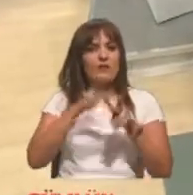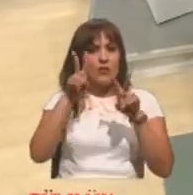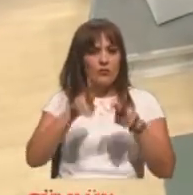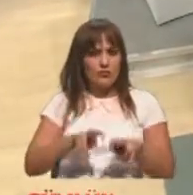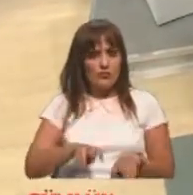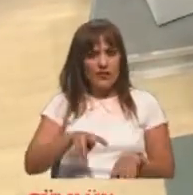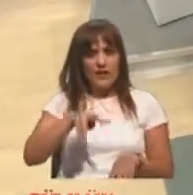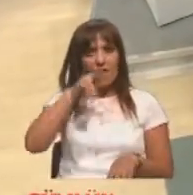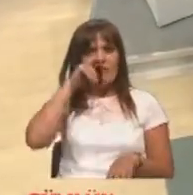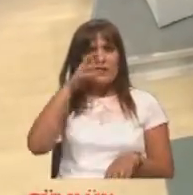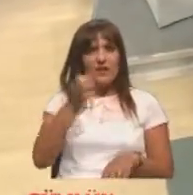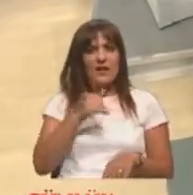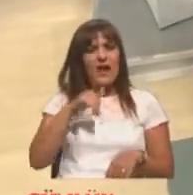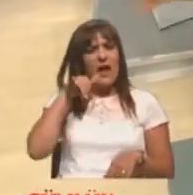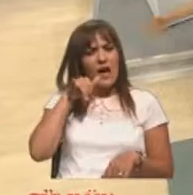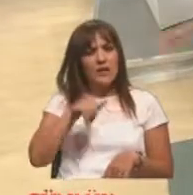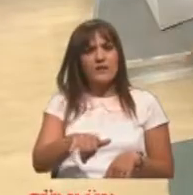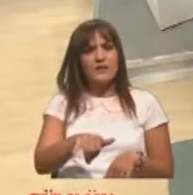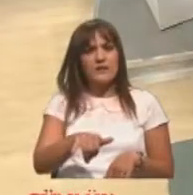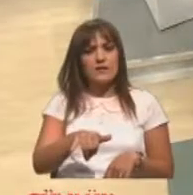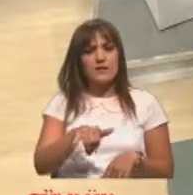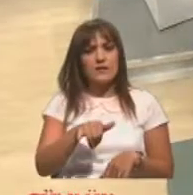Derin nefes al, aynısını